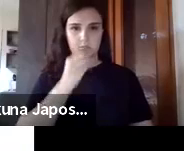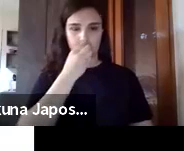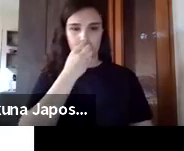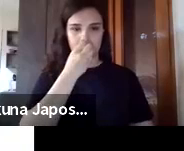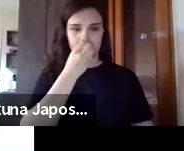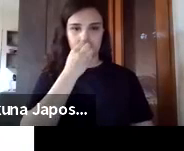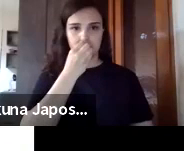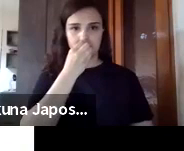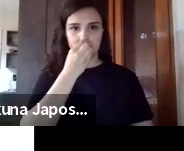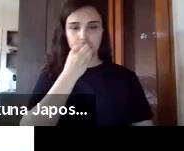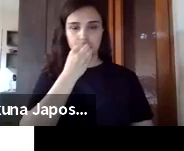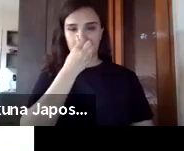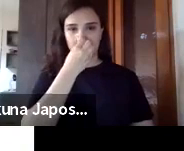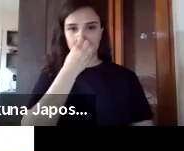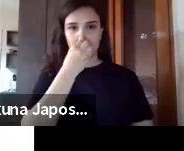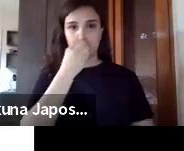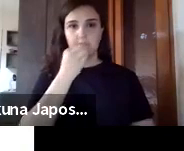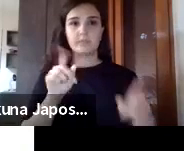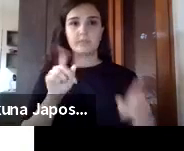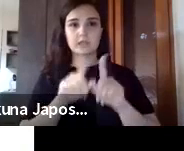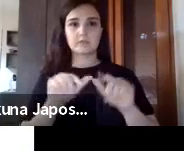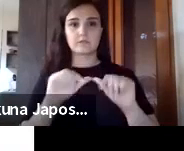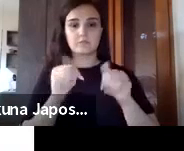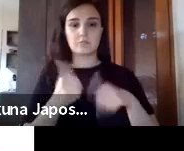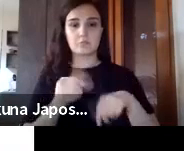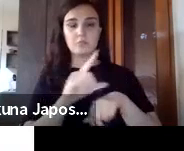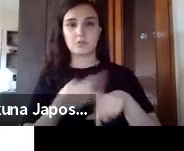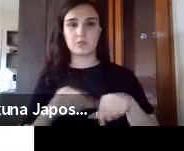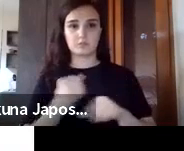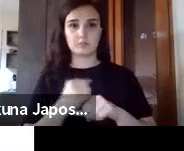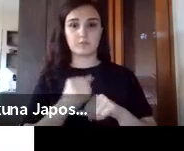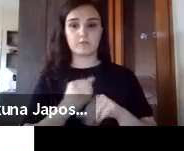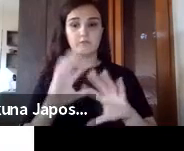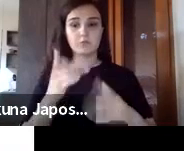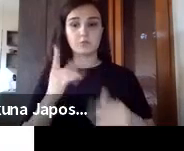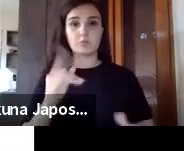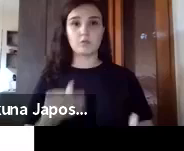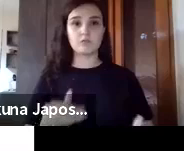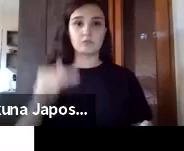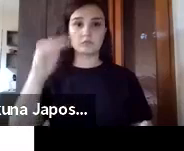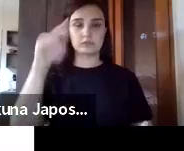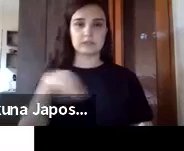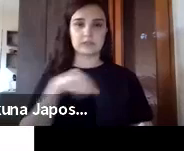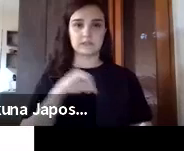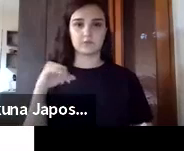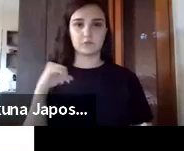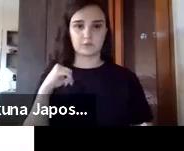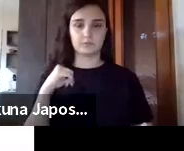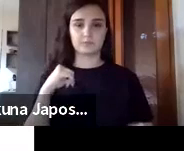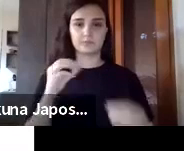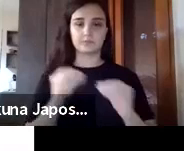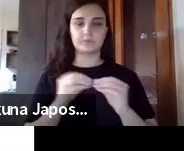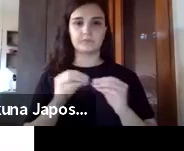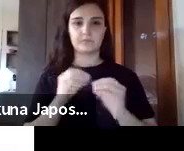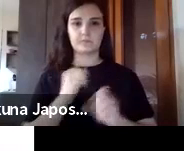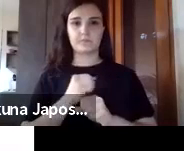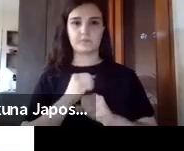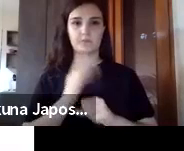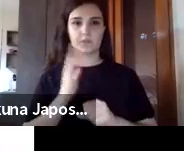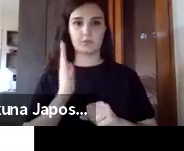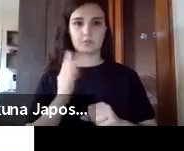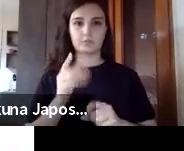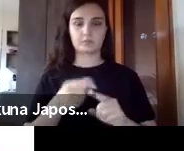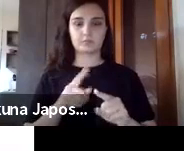ამით ასევე მოდელირებას ვაკეთებთ იმისა, რომ ბავშვი რო გაიზრდება, ის თავადაც იგივეს გააკეთებს და